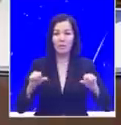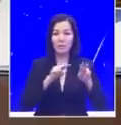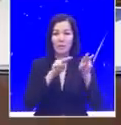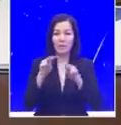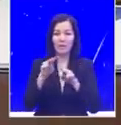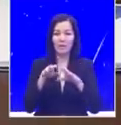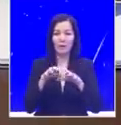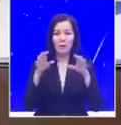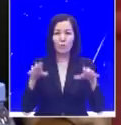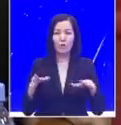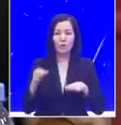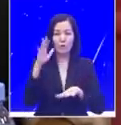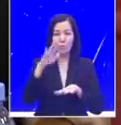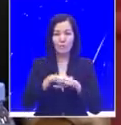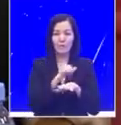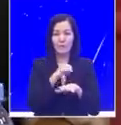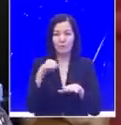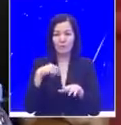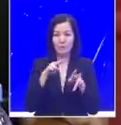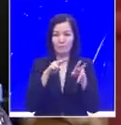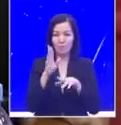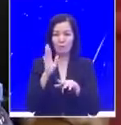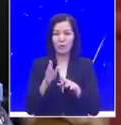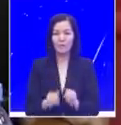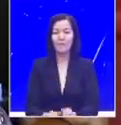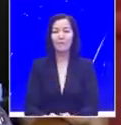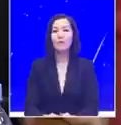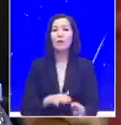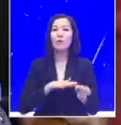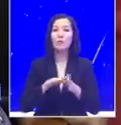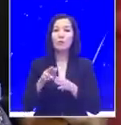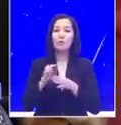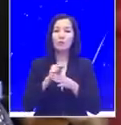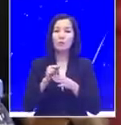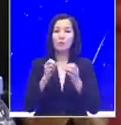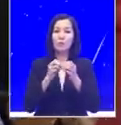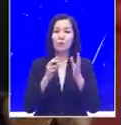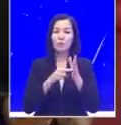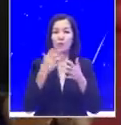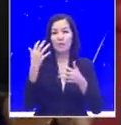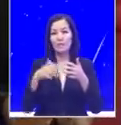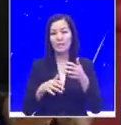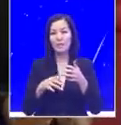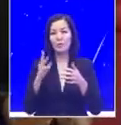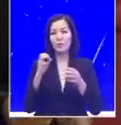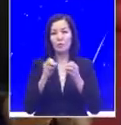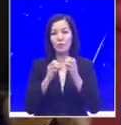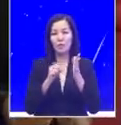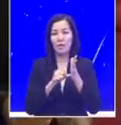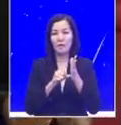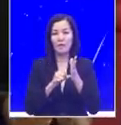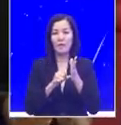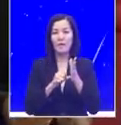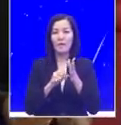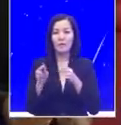Төрағасы облыс әкімі. 547 проект. Күрделі жөндеуге 17, орташаға 316, ағымдағы